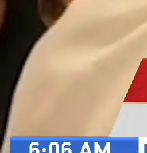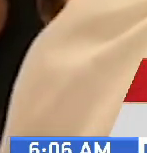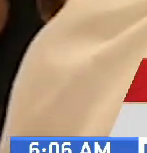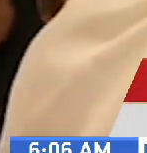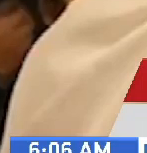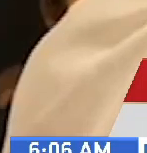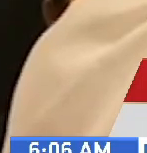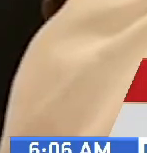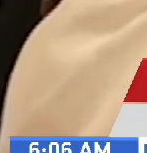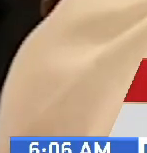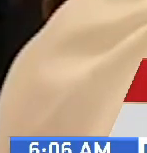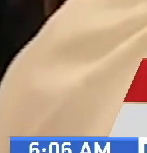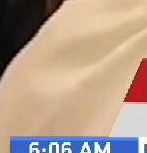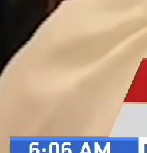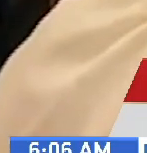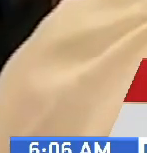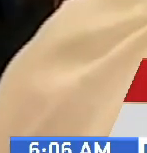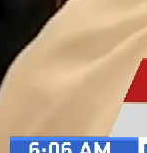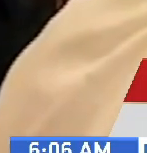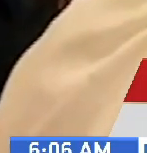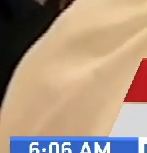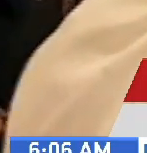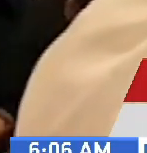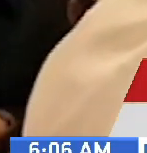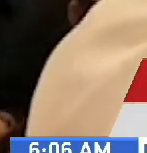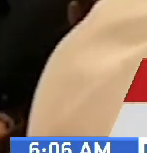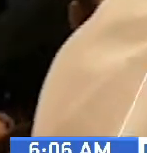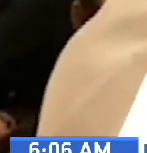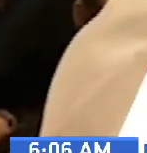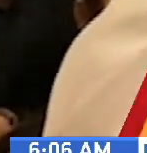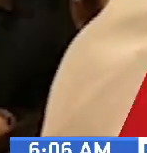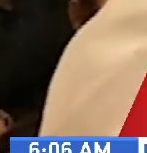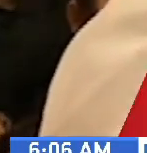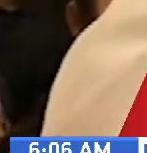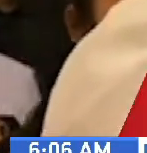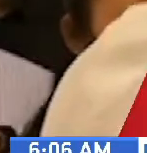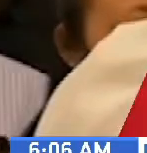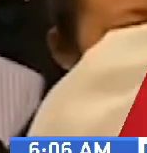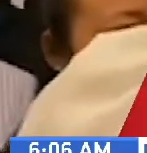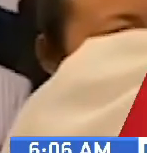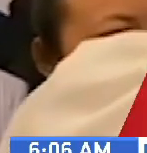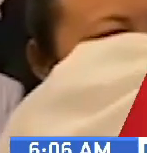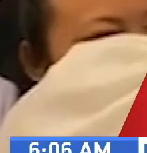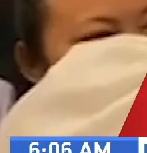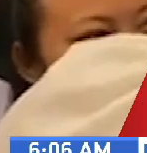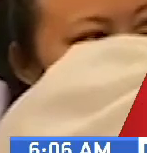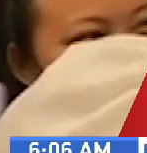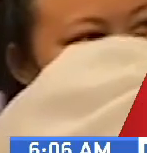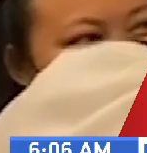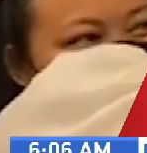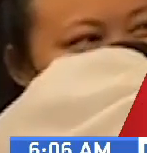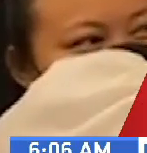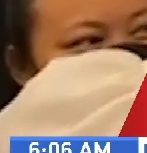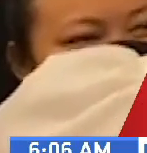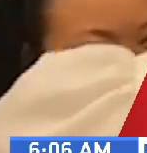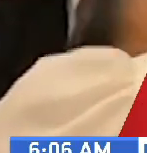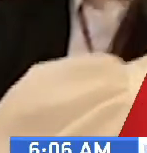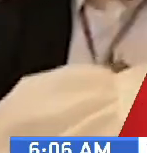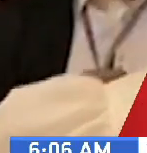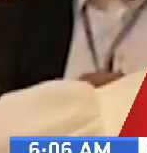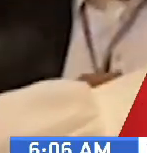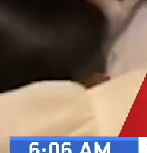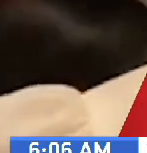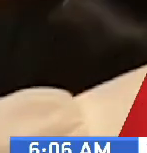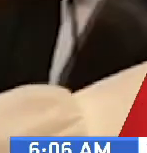lives. Magtulungan tayo para sa isang bayan na mapayapa at nagkakaisa.